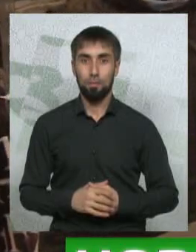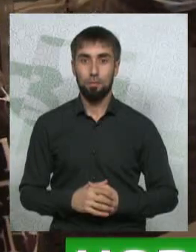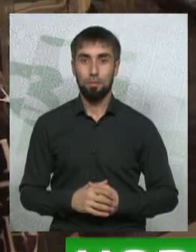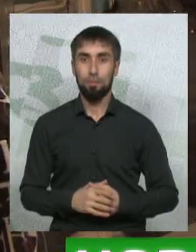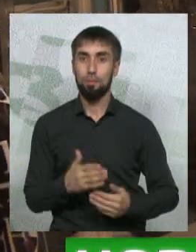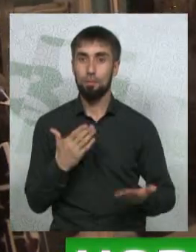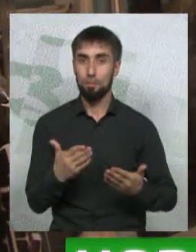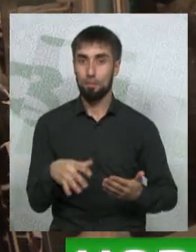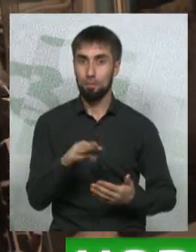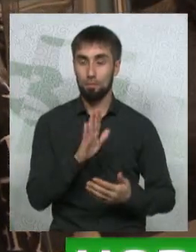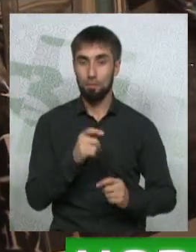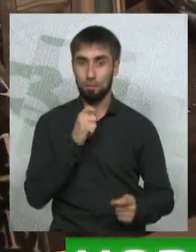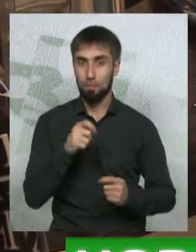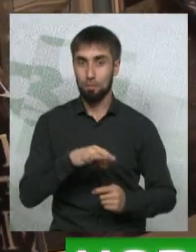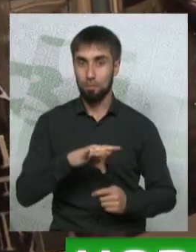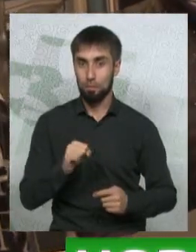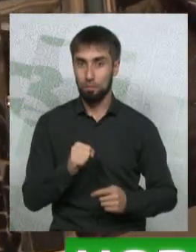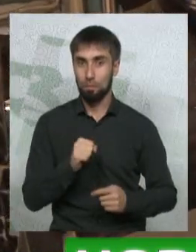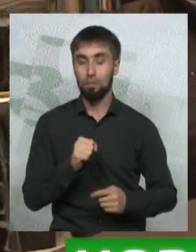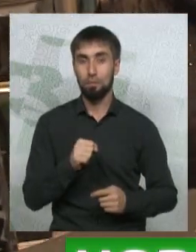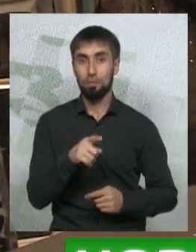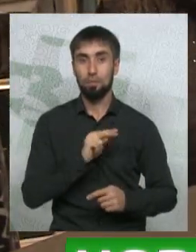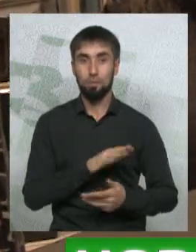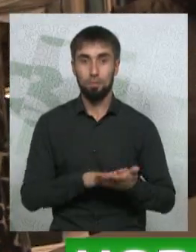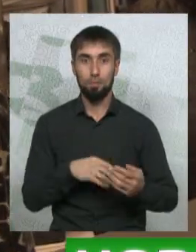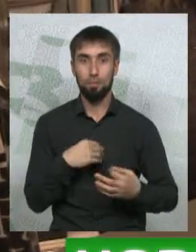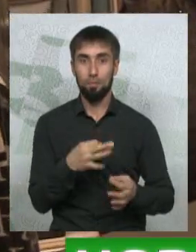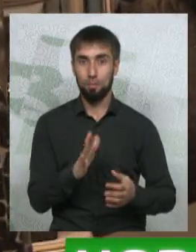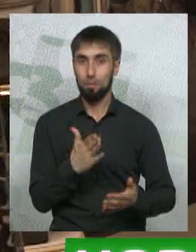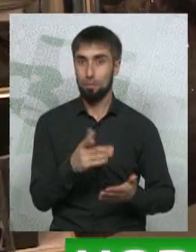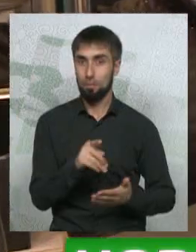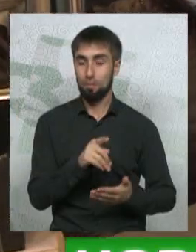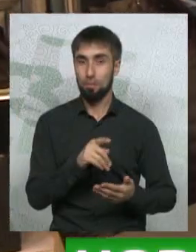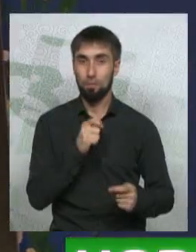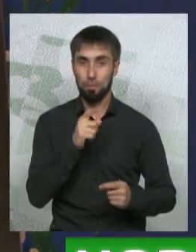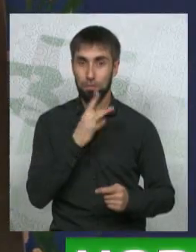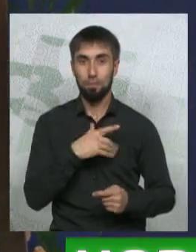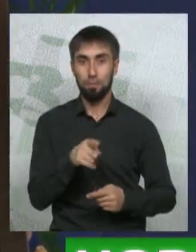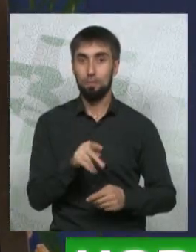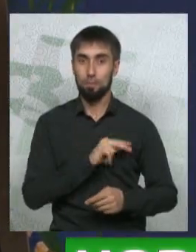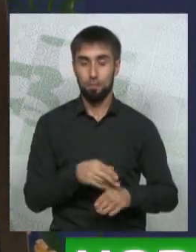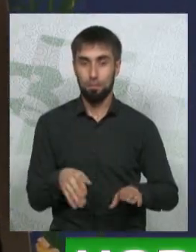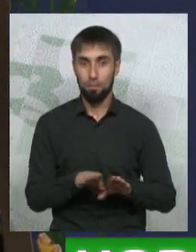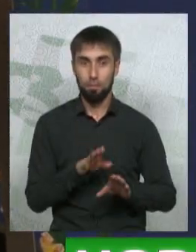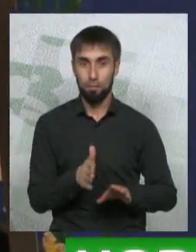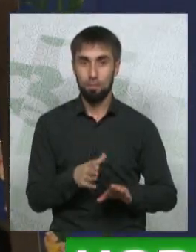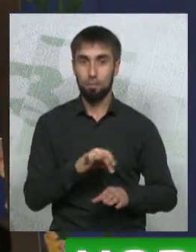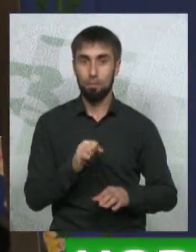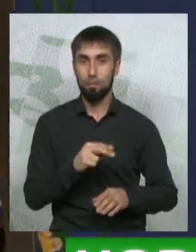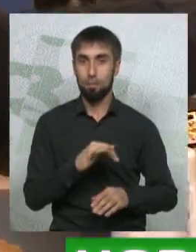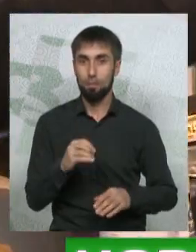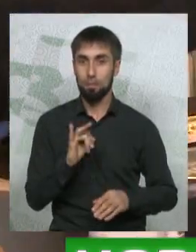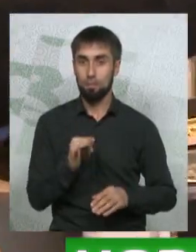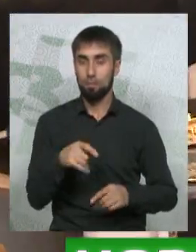Если мы будем меры соблюдать, мы будем работать. Если нет, то мы будем приостанавливать деятельность торговых точек. Меры крайние, но иначе